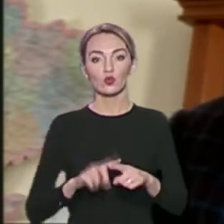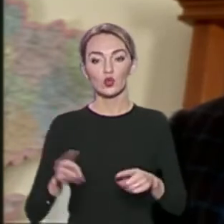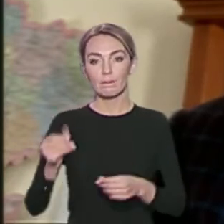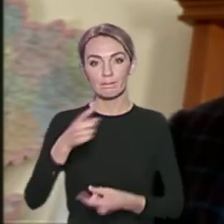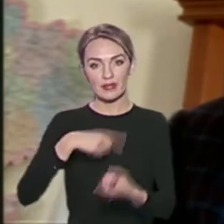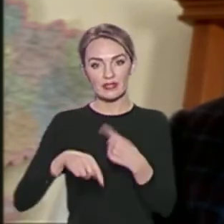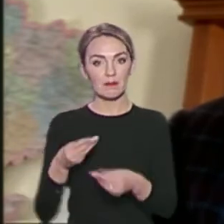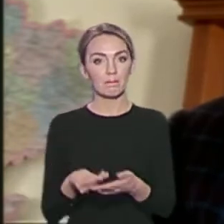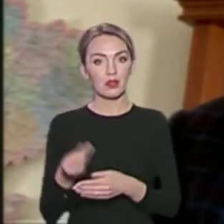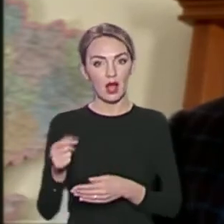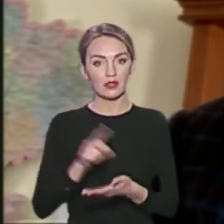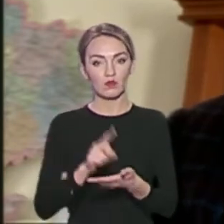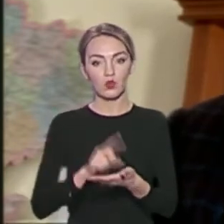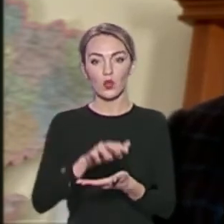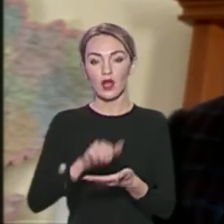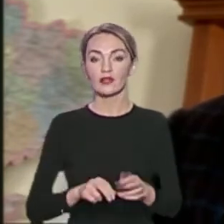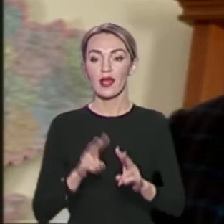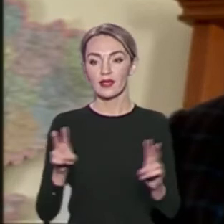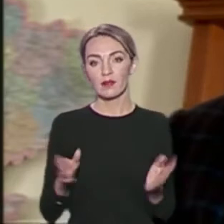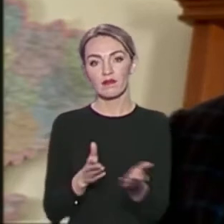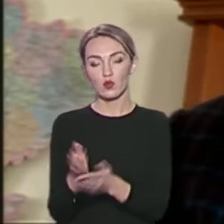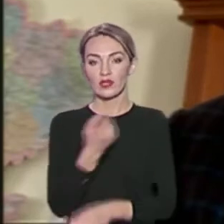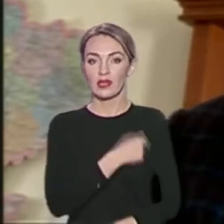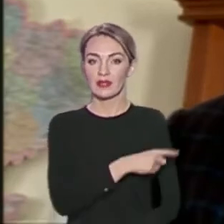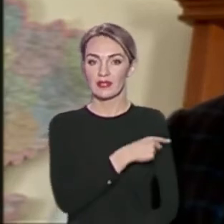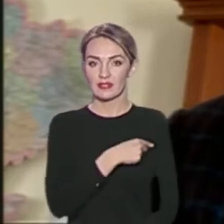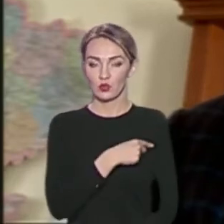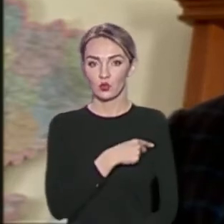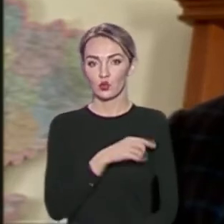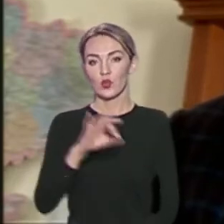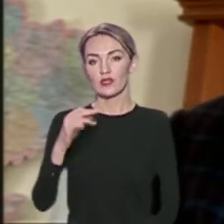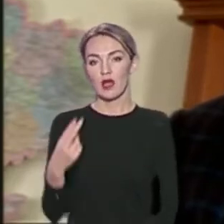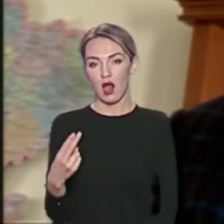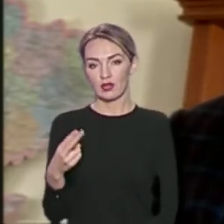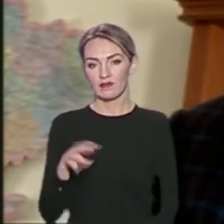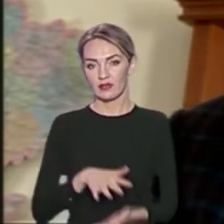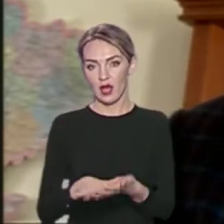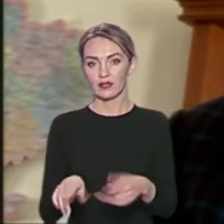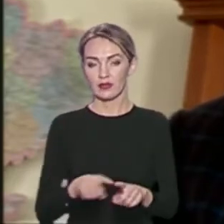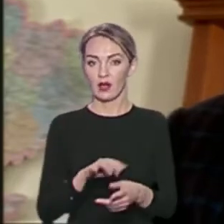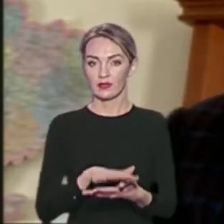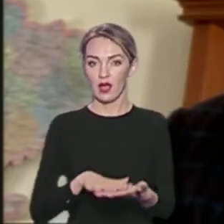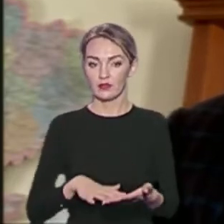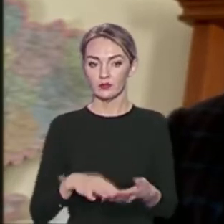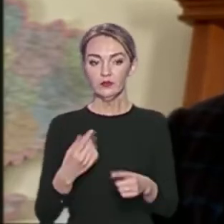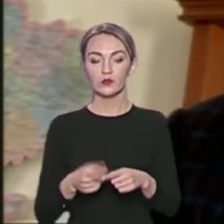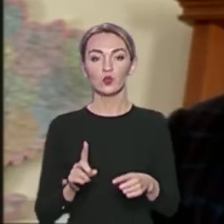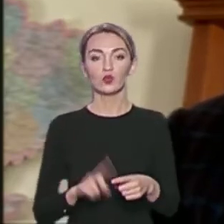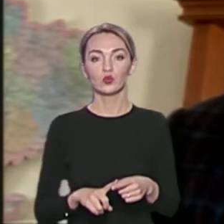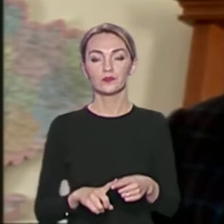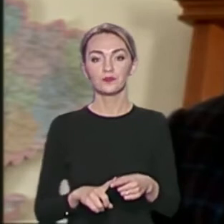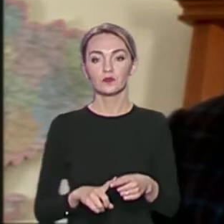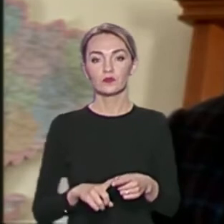врешті направляються після цього на медицину, на соціальні видатки і так далі. Тому,